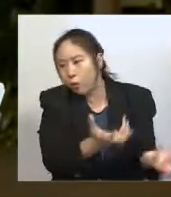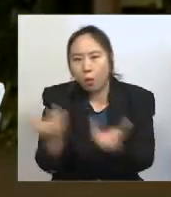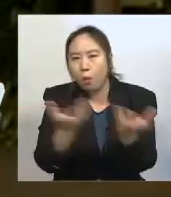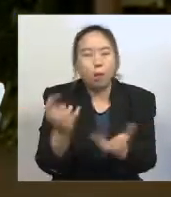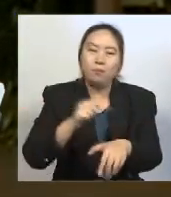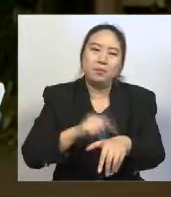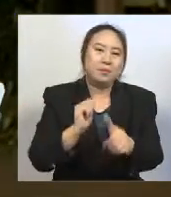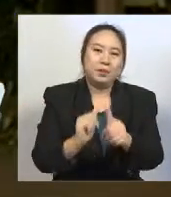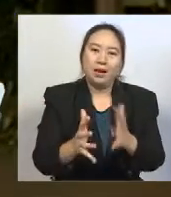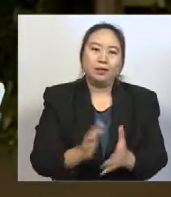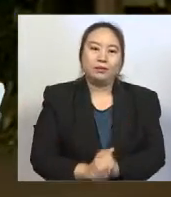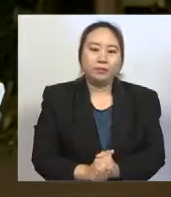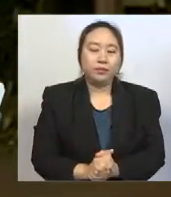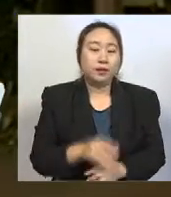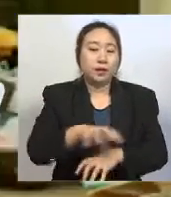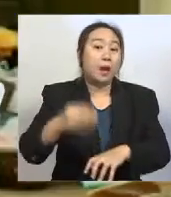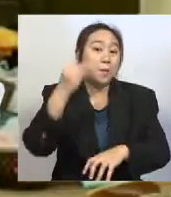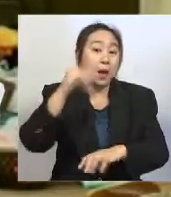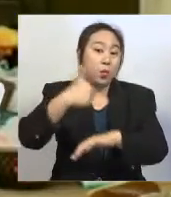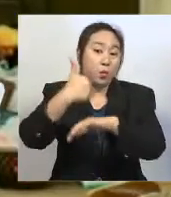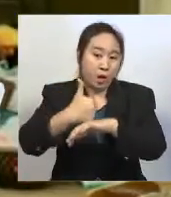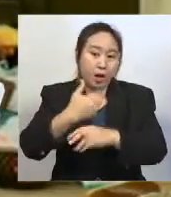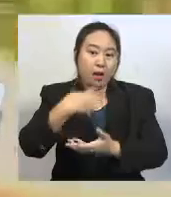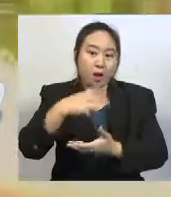ฟังเสียงผู้ใหญ่เพ่งขันคำกันครับ